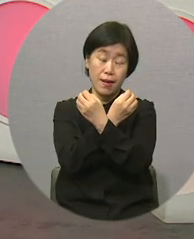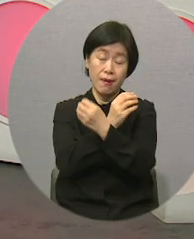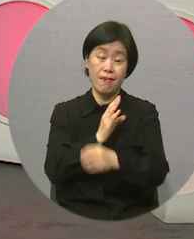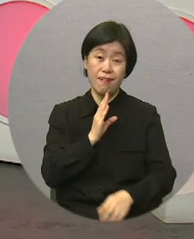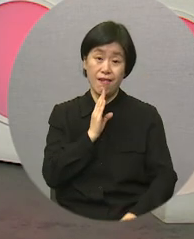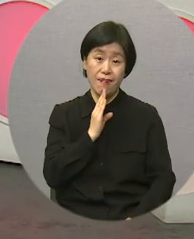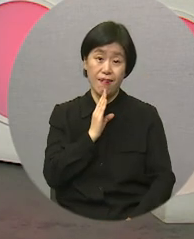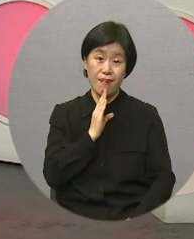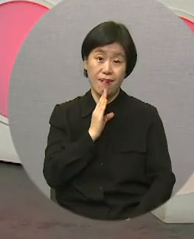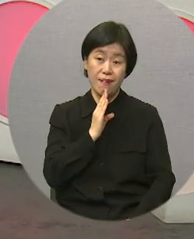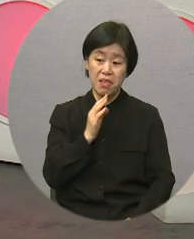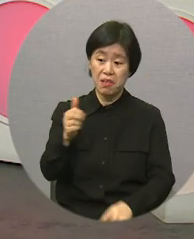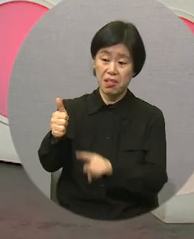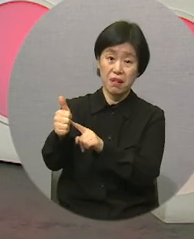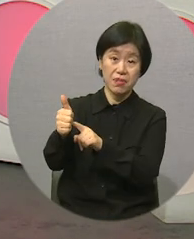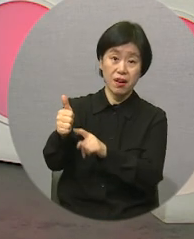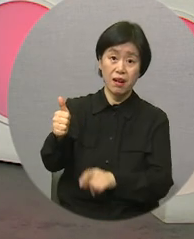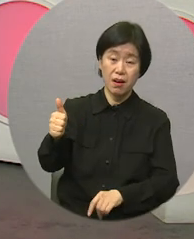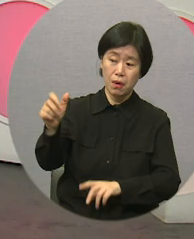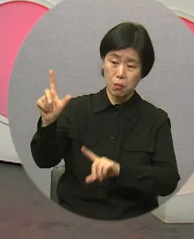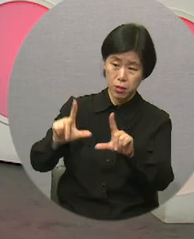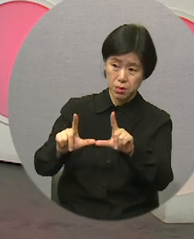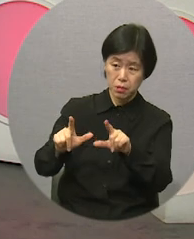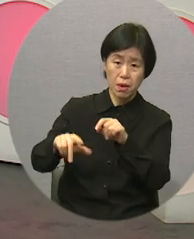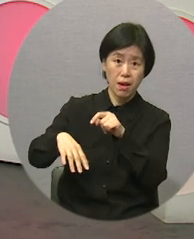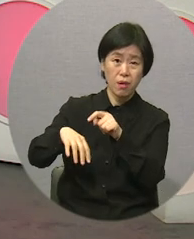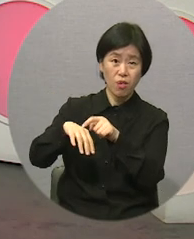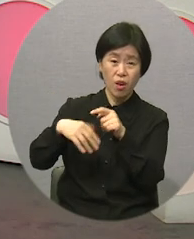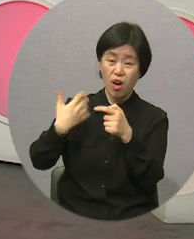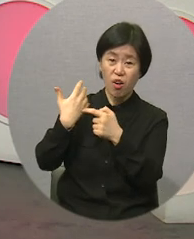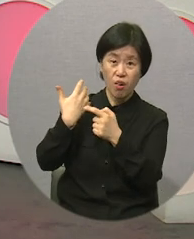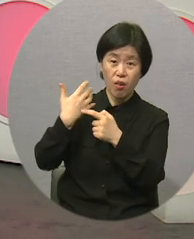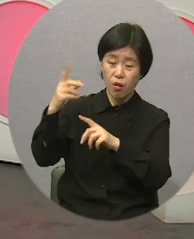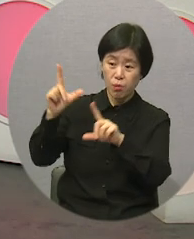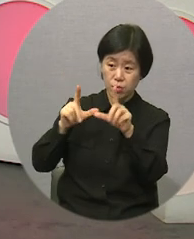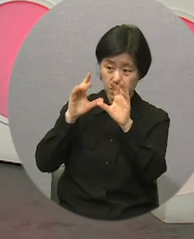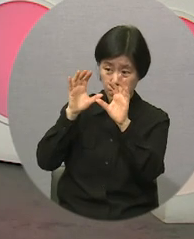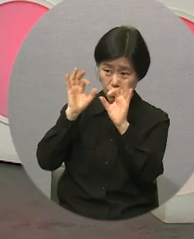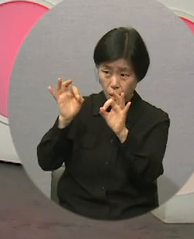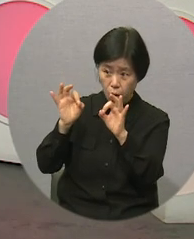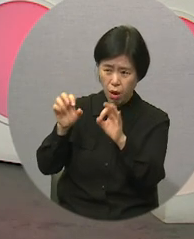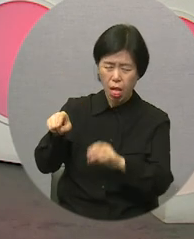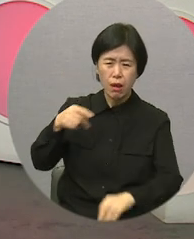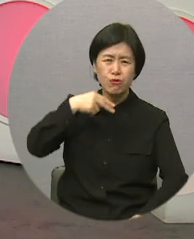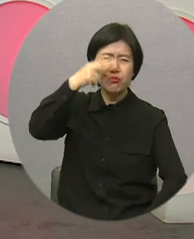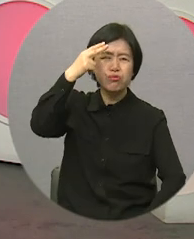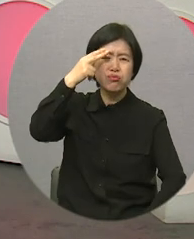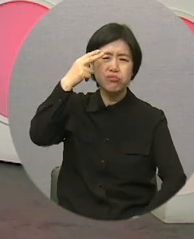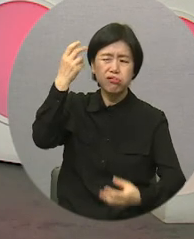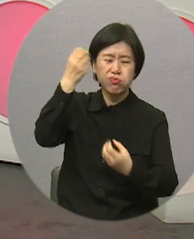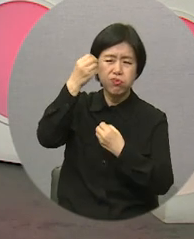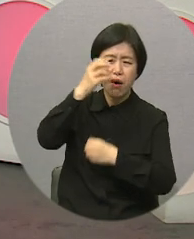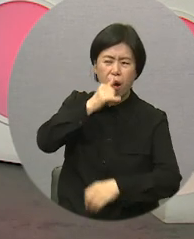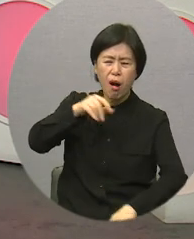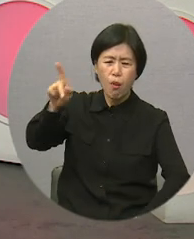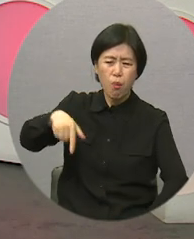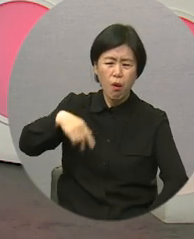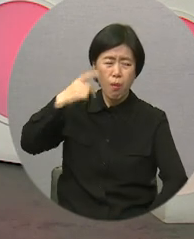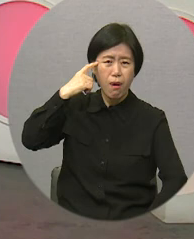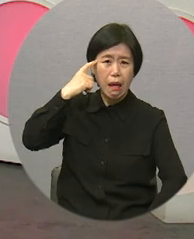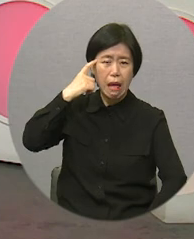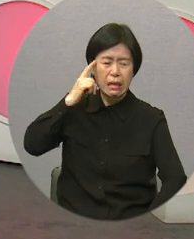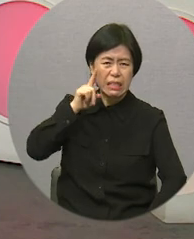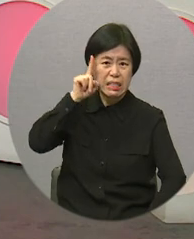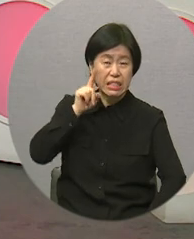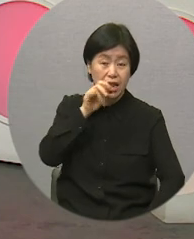겉으로 보이는 그렇지. 것만 보고서 오해할 수 있구나. 맞아. 하지만 이제 술 취한 사람 왔다 갔다 하니까, 이상한 당연하죠. 아저씨가 여기 와가지고, 왜